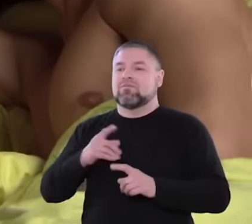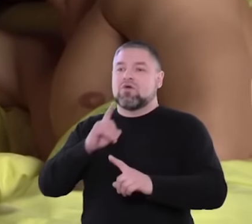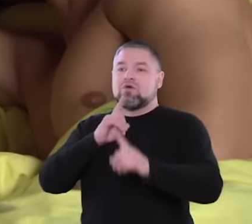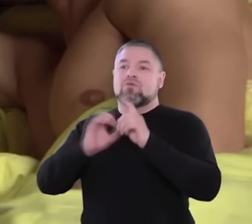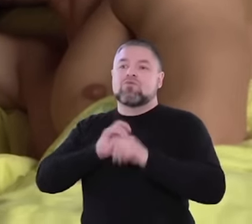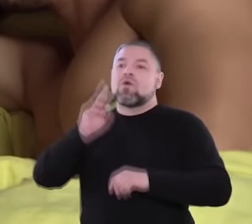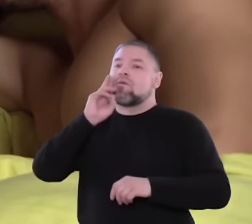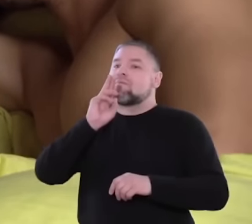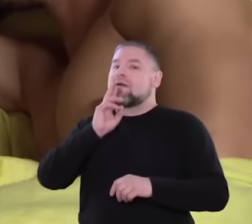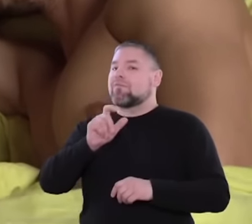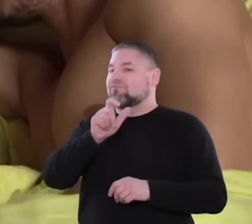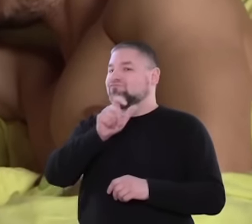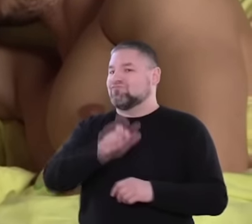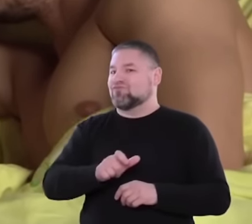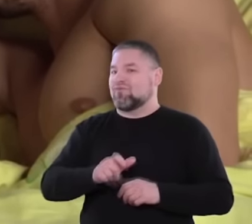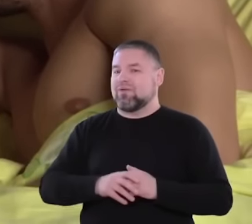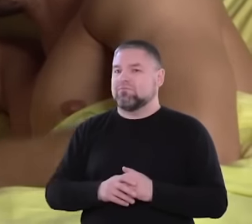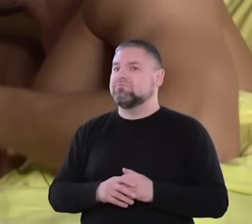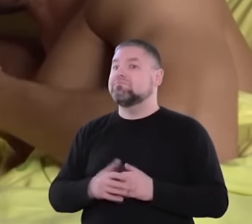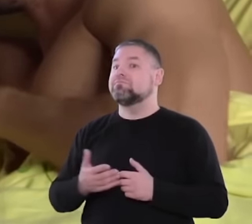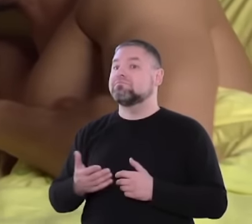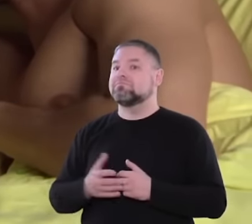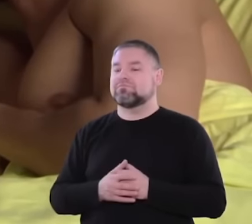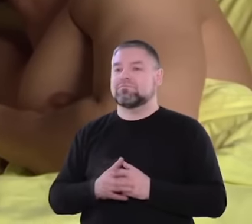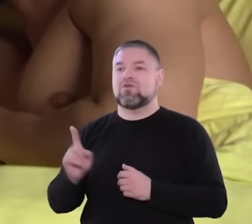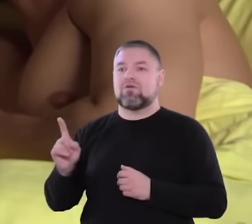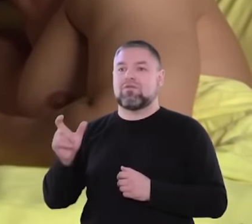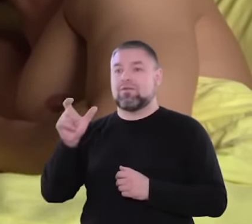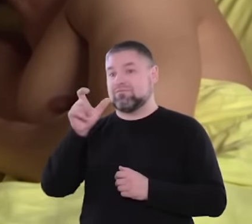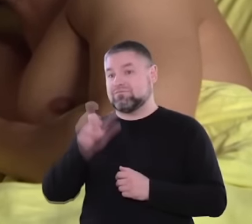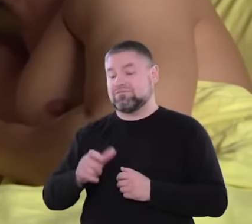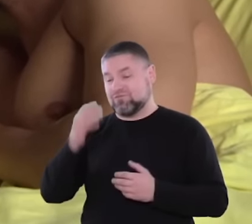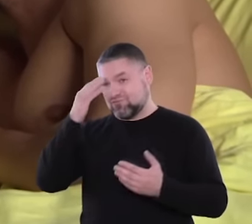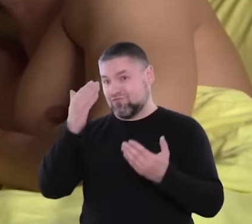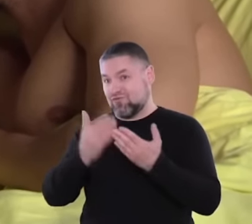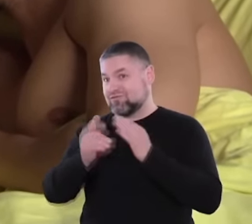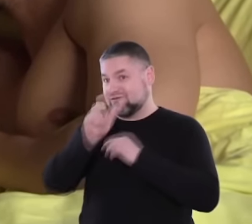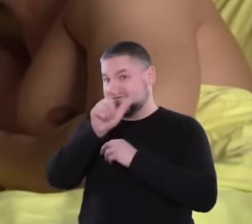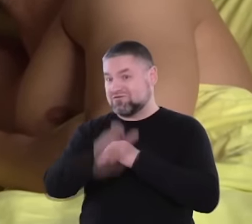Rozmawiałem z moją mamą o tobie. No? I ona chce ciebie poznać.